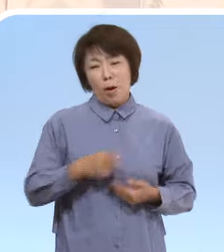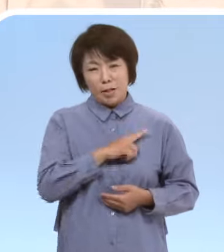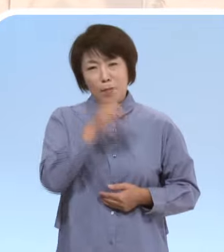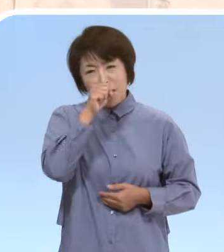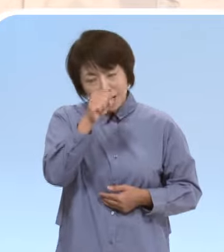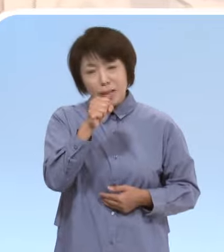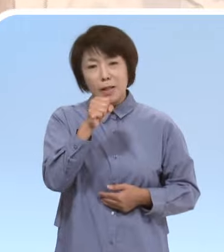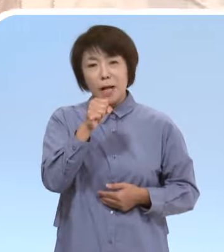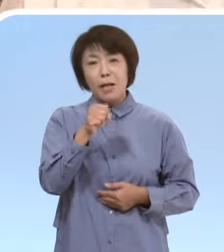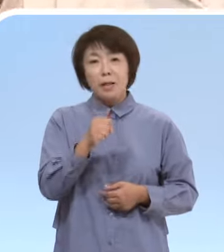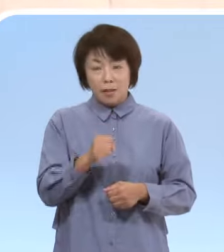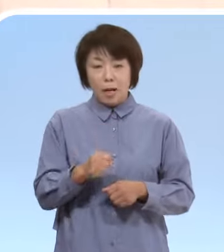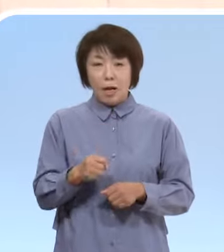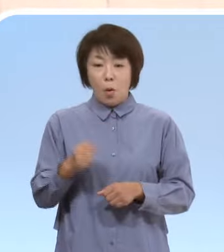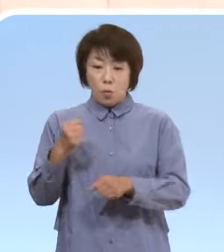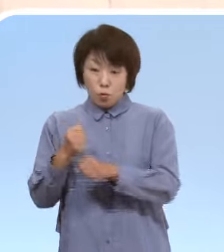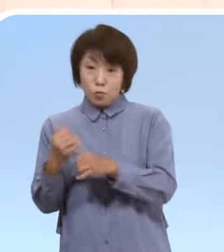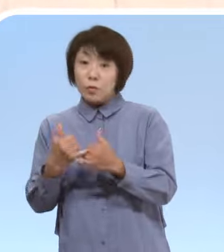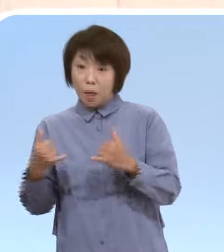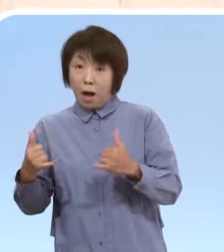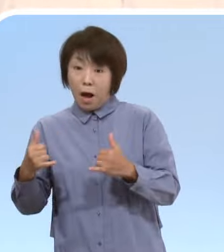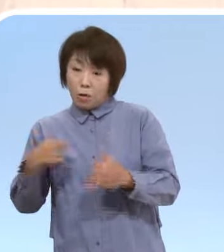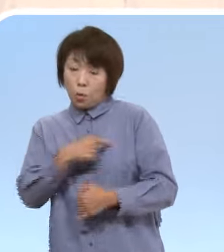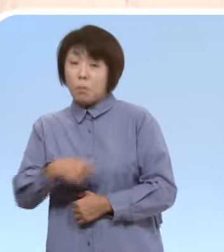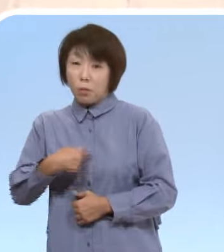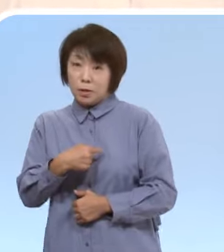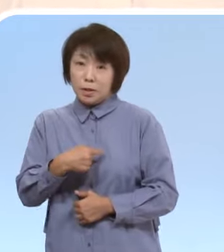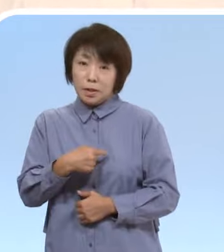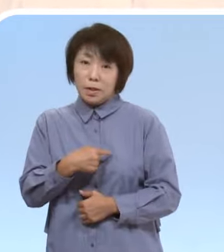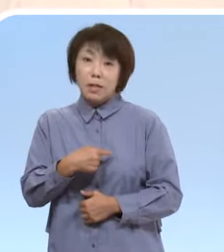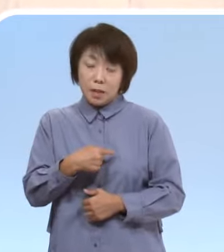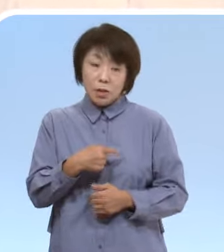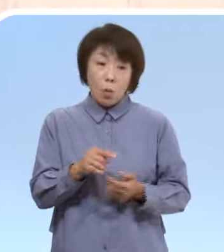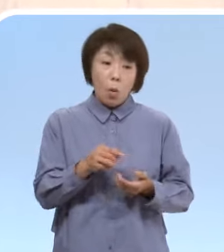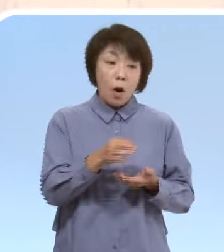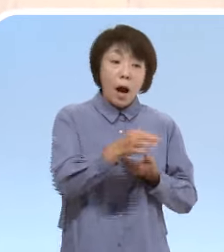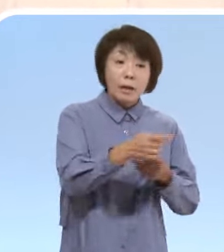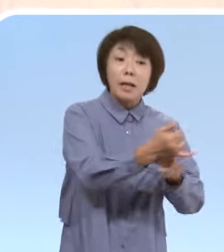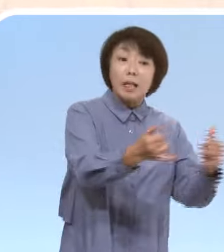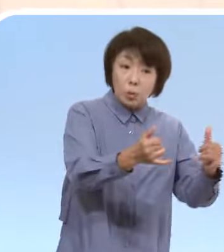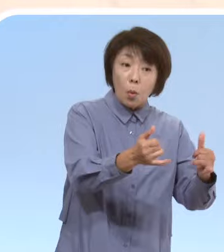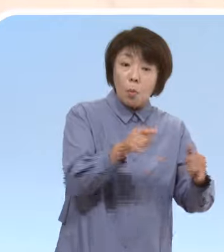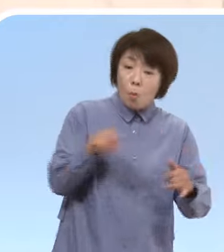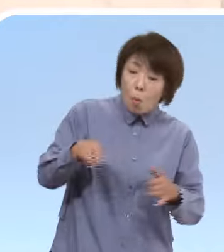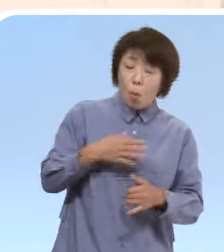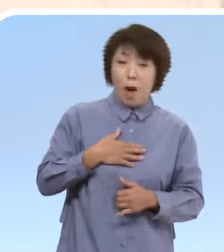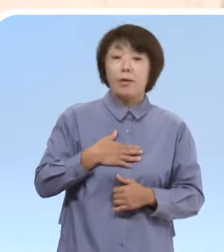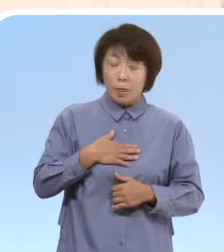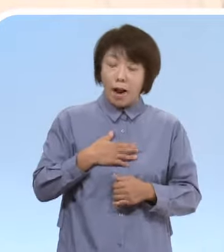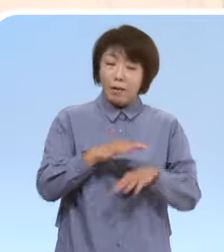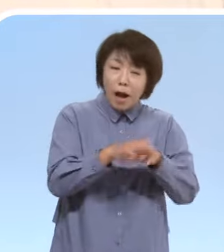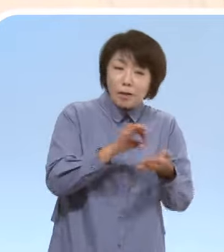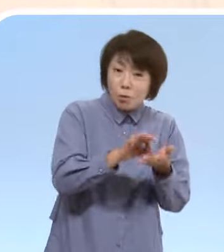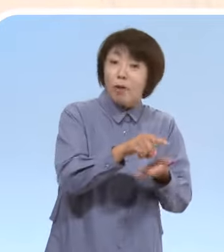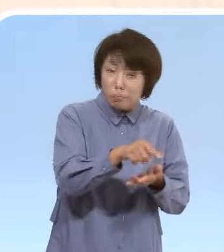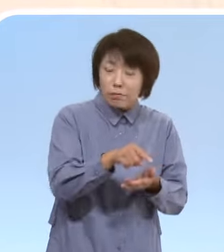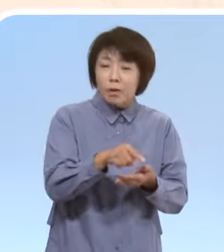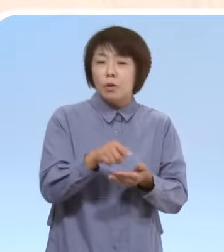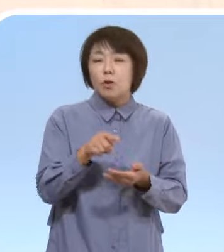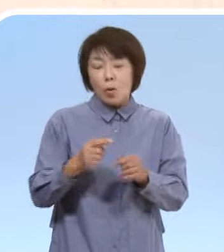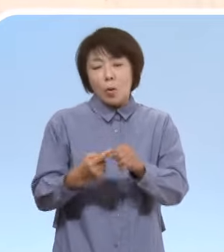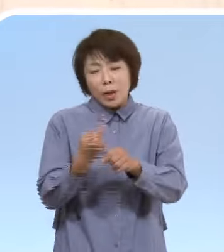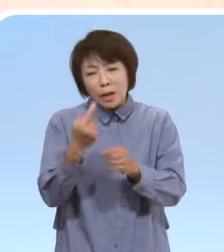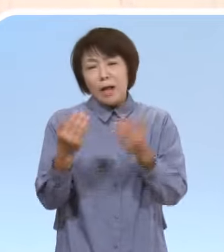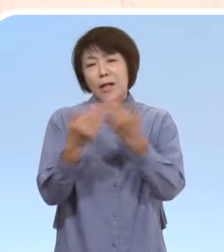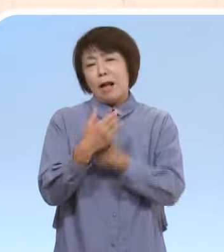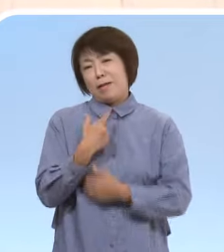のが一番いいなと思って、作った人の思いとか気持ちとかがやっぱ分かるとね、大事に使うじゃないですか。なんか